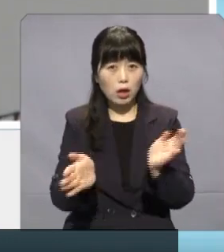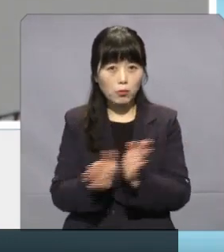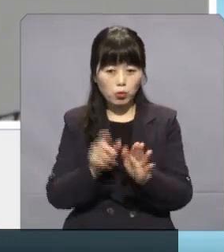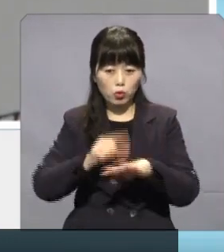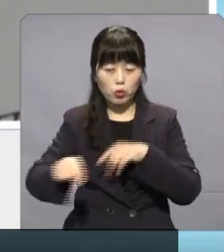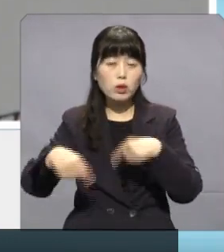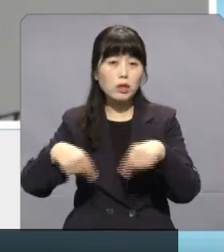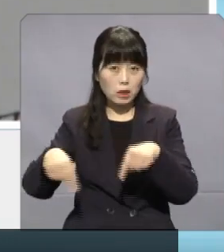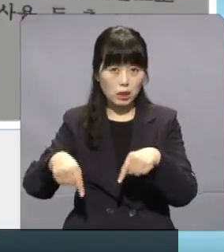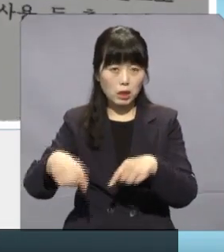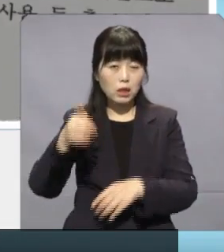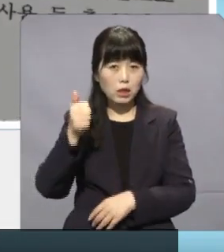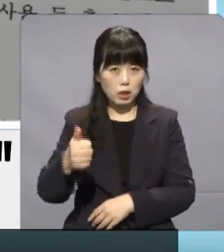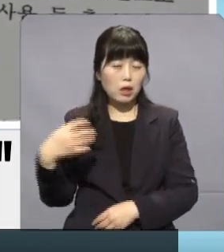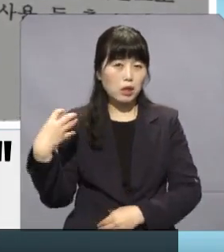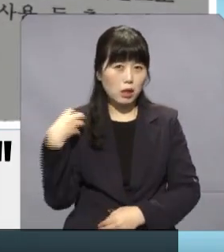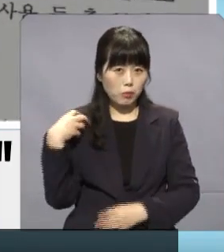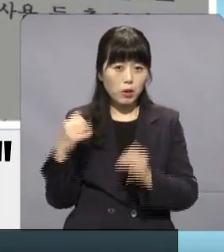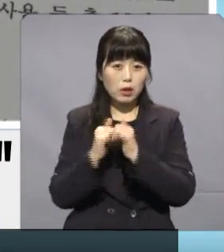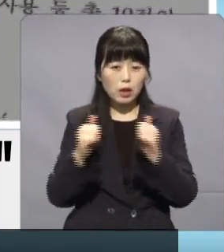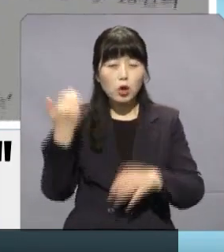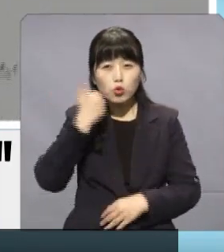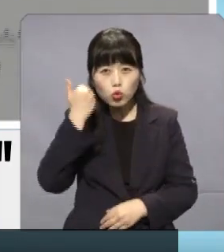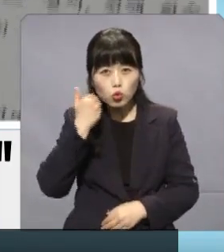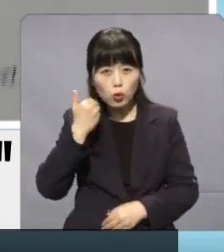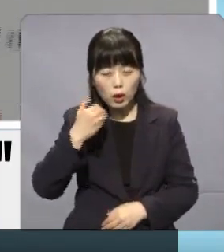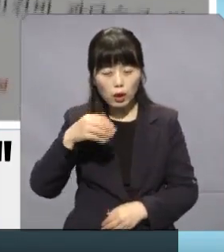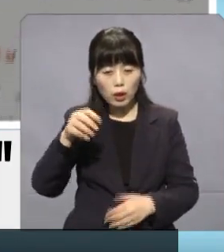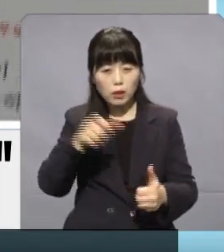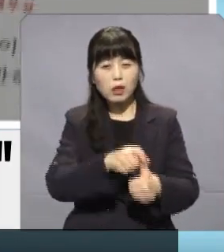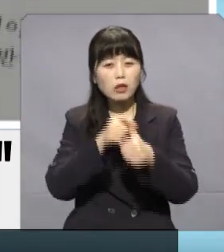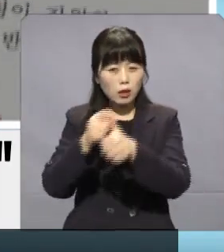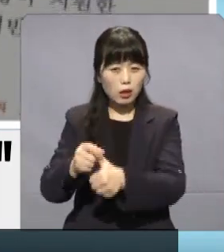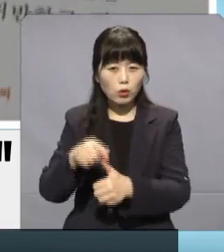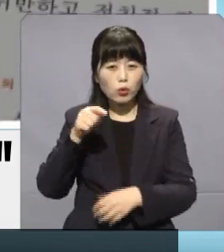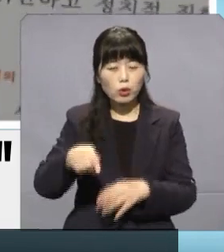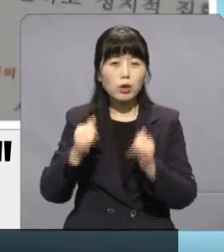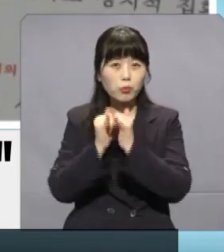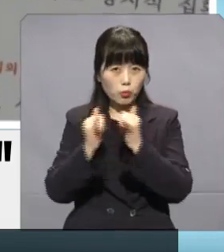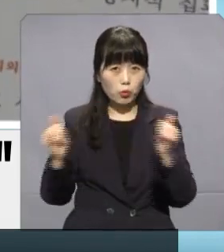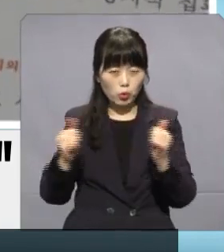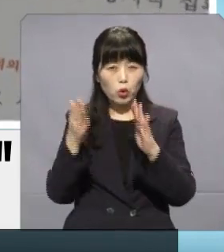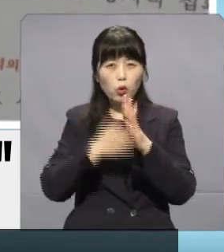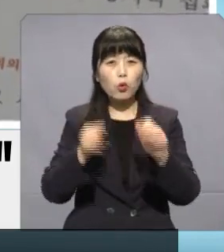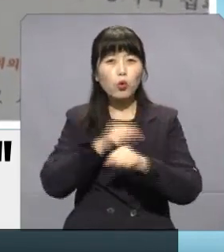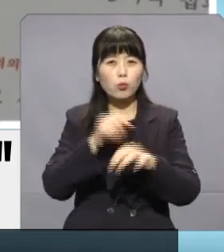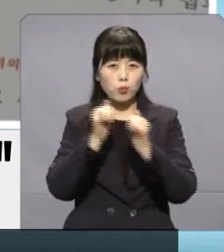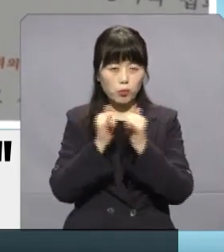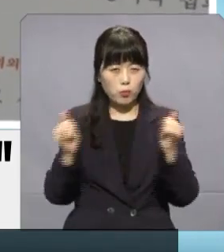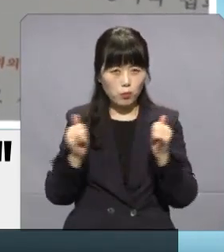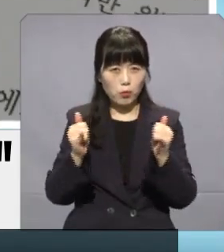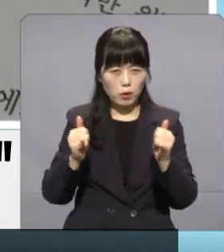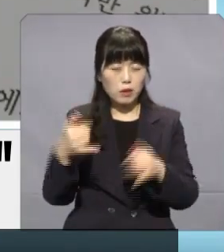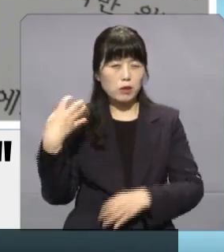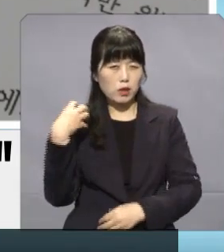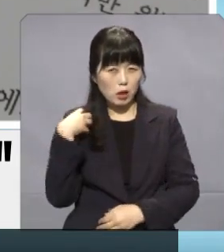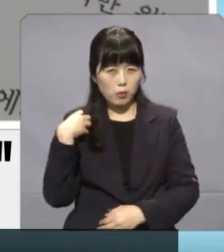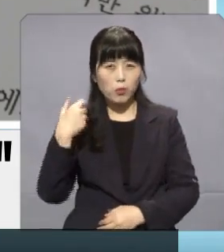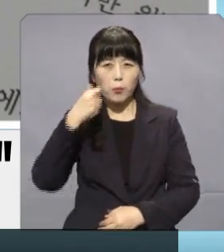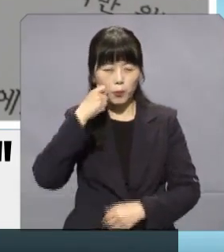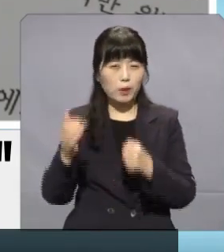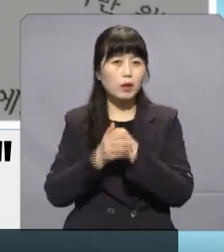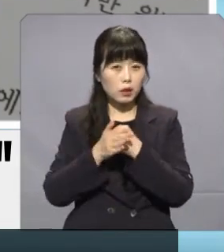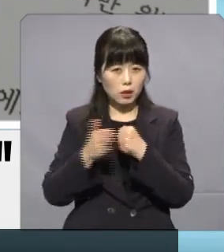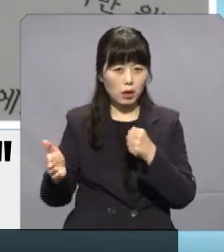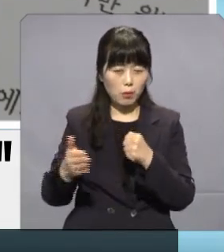지자체 그 담당자도 왜 누가 줬는지 찾아갔고 저는 오히려 이런 분들은 공무원으로서 자신의 책무를 다하지 못했다는